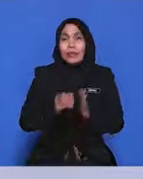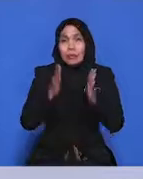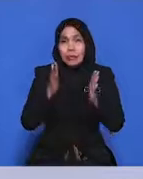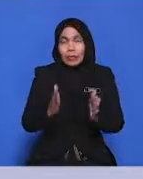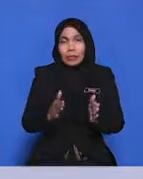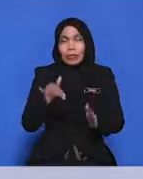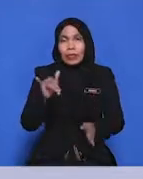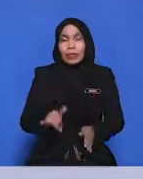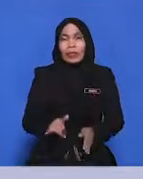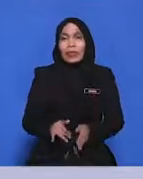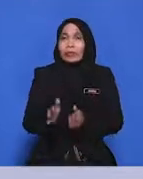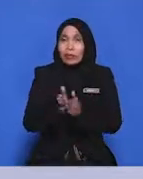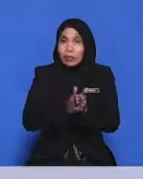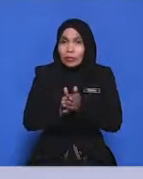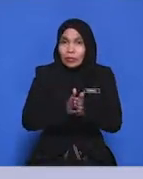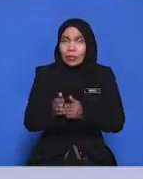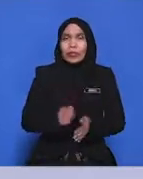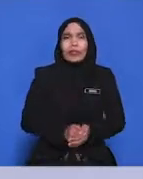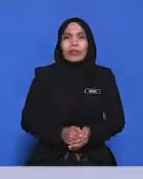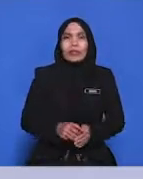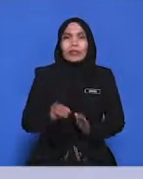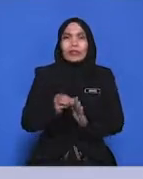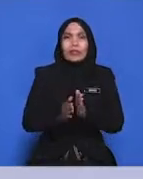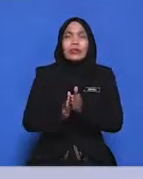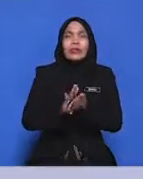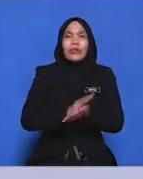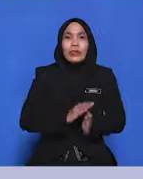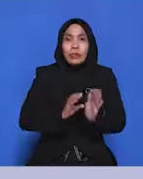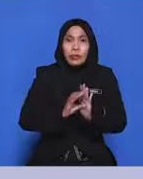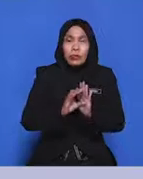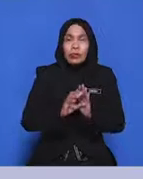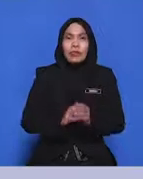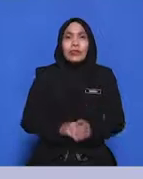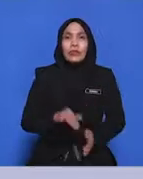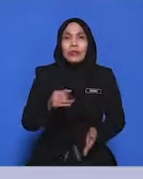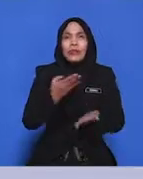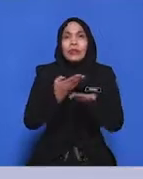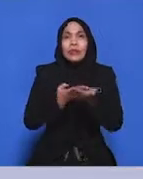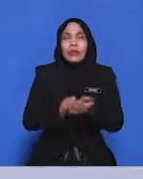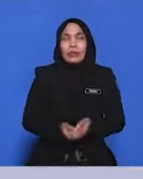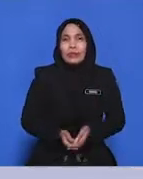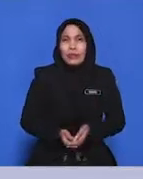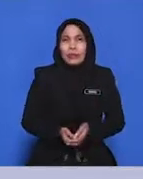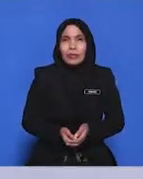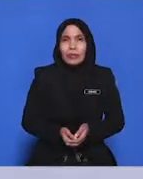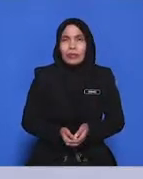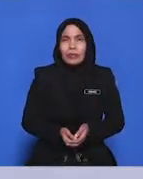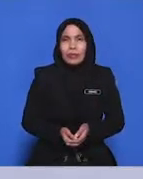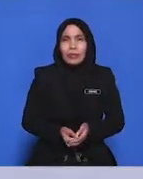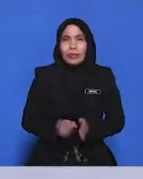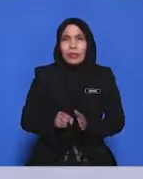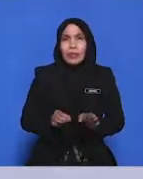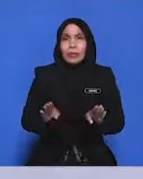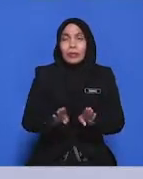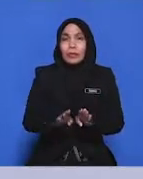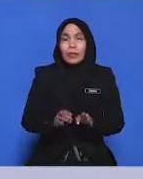yang tekun. Beliau menjadi contoh tauladan yang baik untuk kita sebagai penuntut ilmu